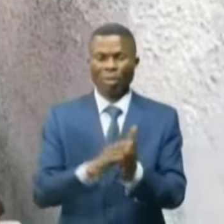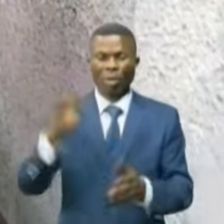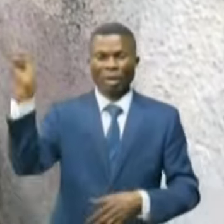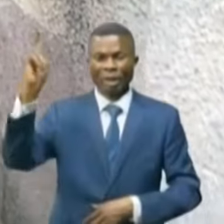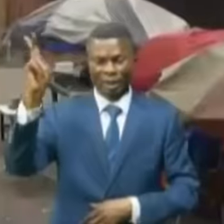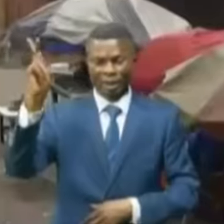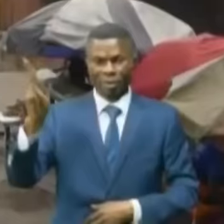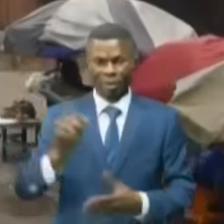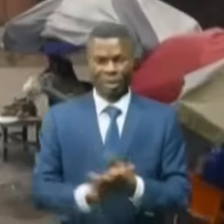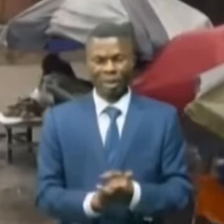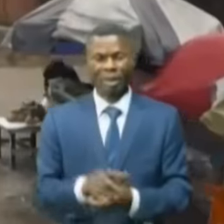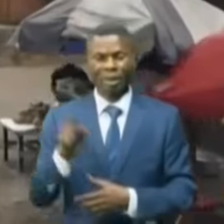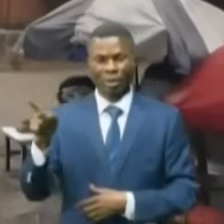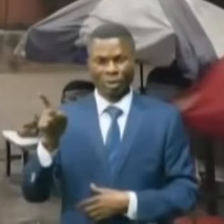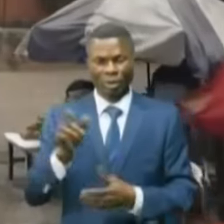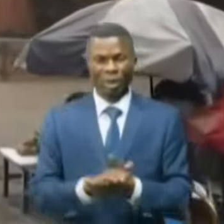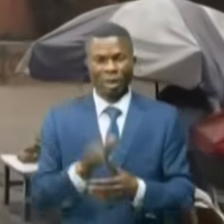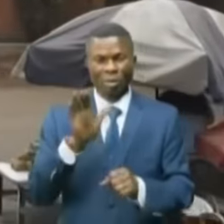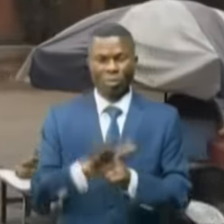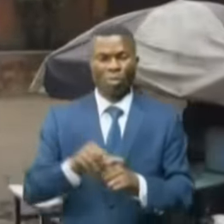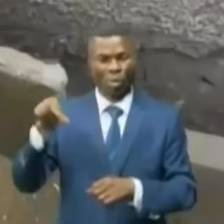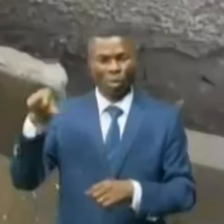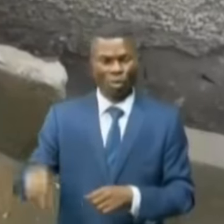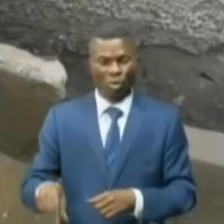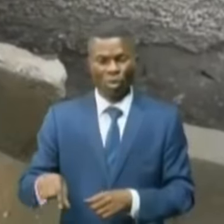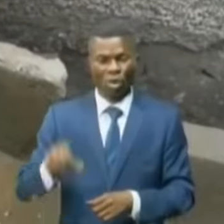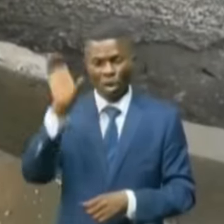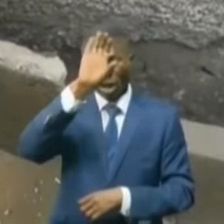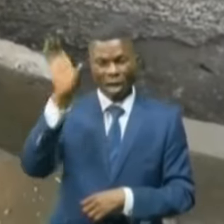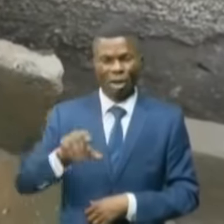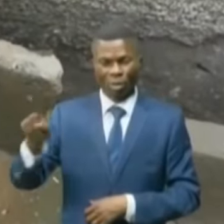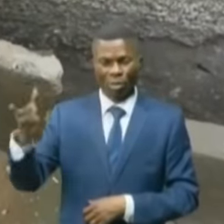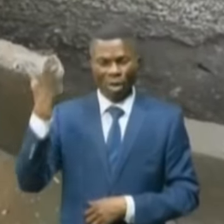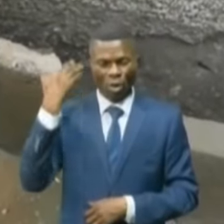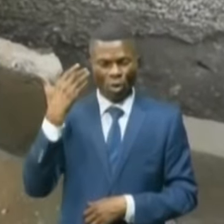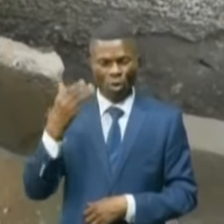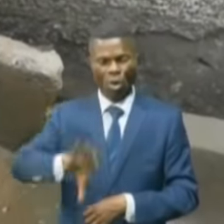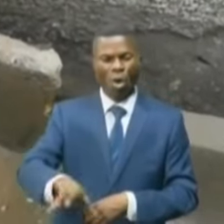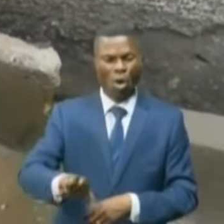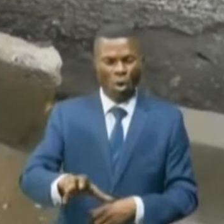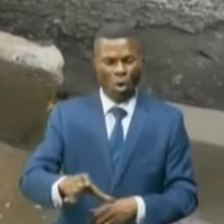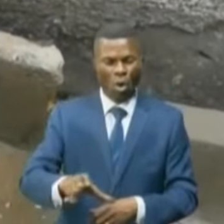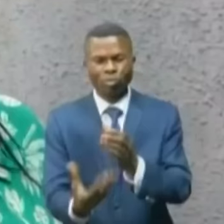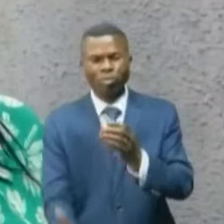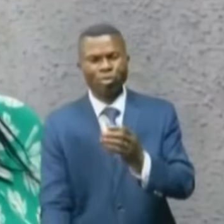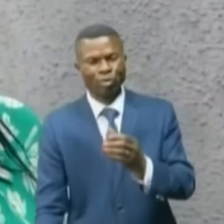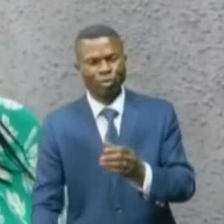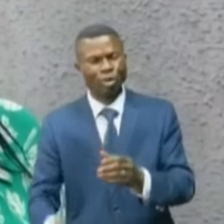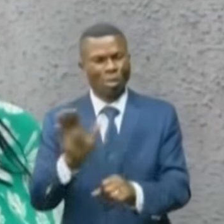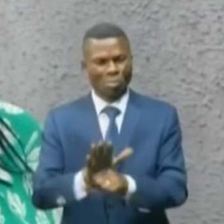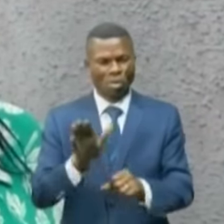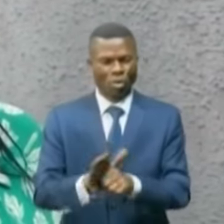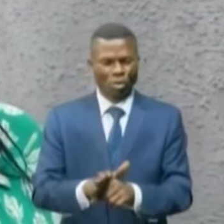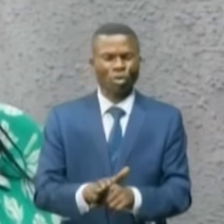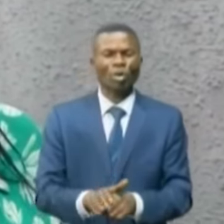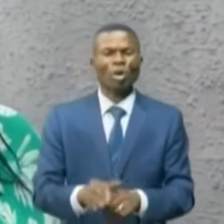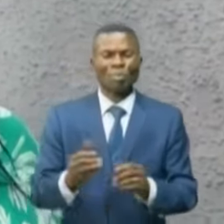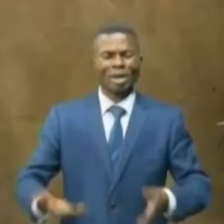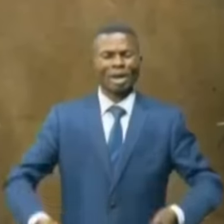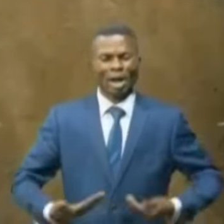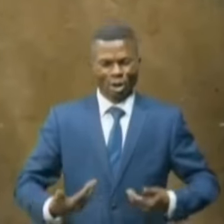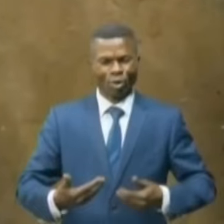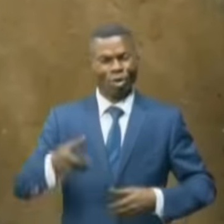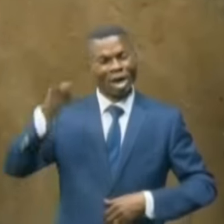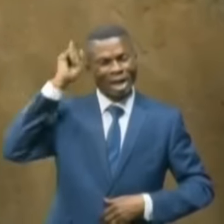Kitambu. Actuellement, dans plusieurs quartiers de ces communes où l'eau a manqué durant plusieurs mois, les habitants de toutes ces municipalités